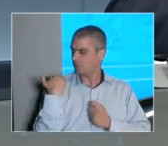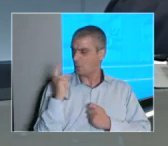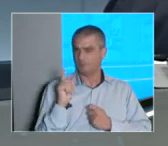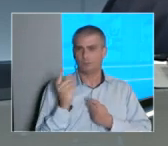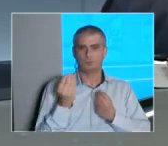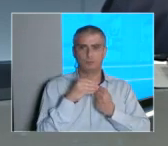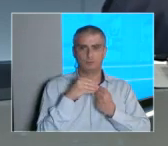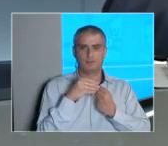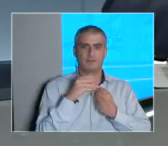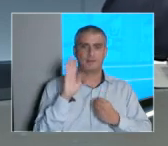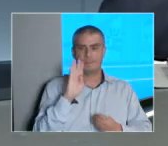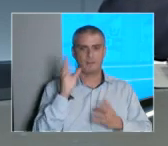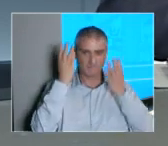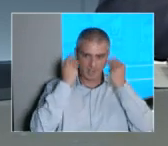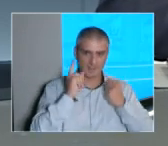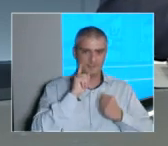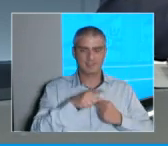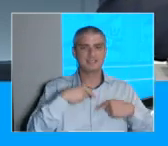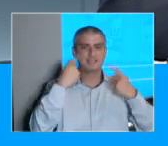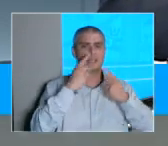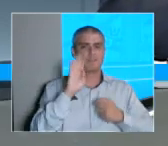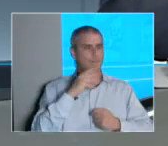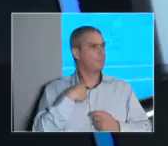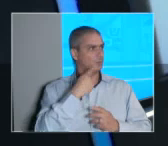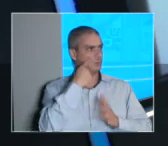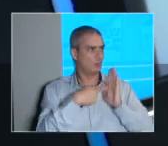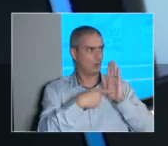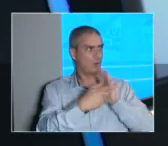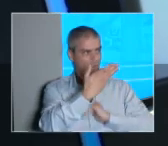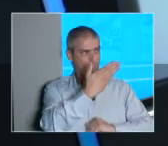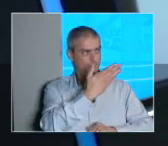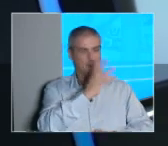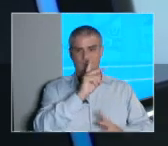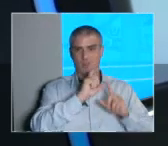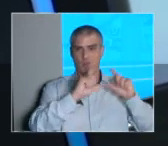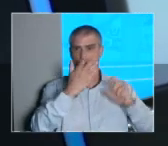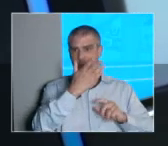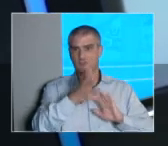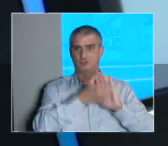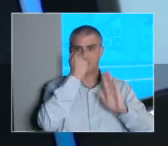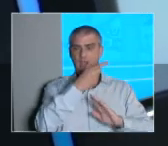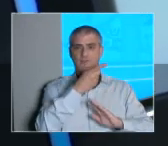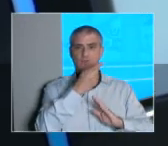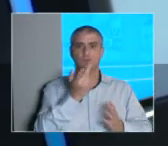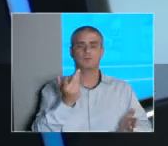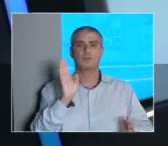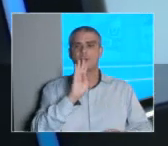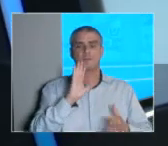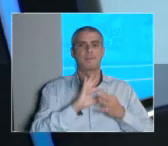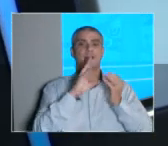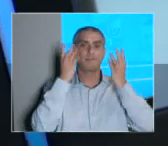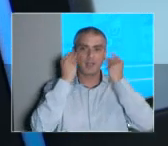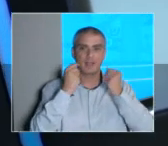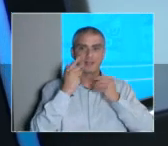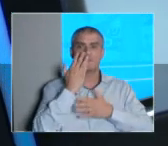מזמן מוסף, היא נתניהו והחרדים, שנקרא ימי נתניהו, אני רוצה להנה, אנחנו יכולים לראות אפילו את הכותרת, שלפנו אותה. נתניהו, הברית עם